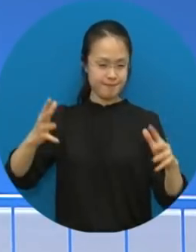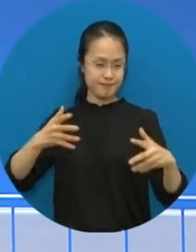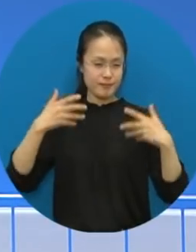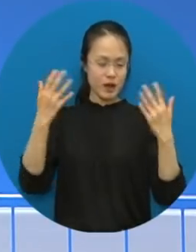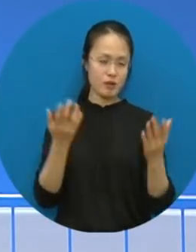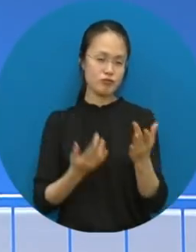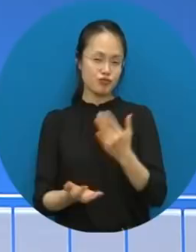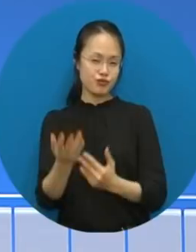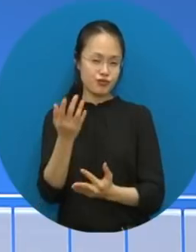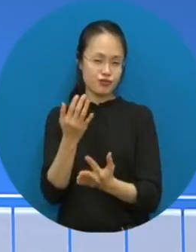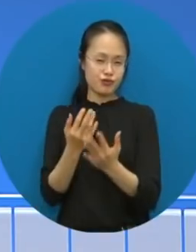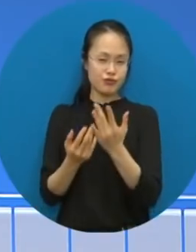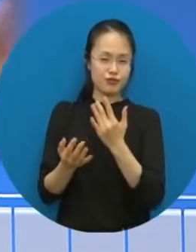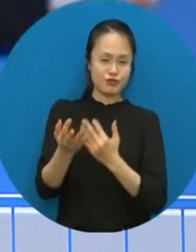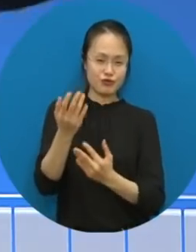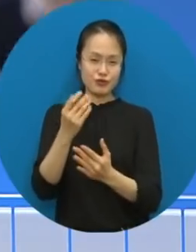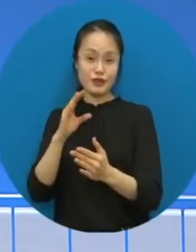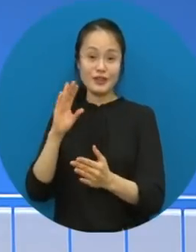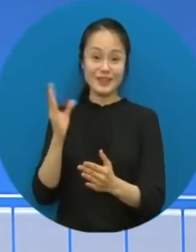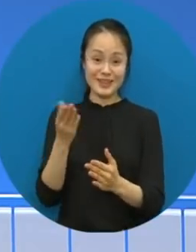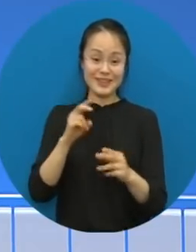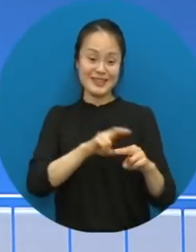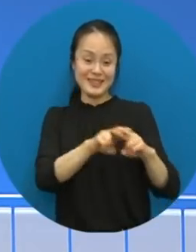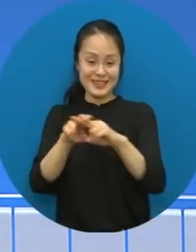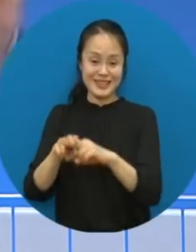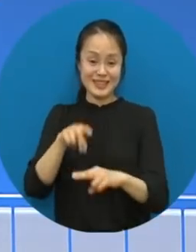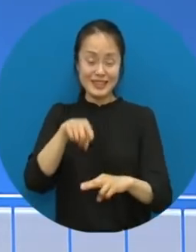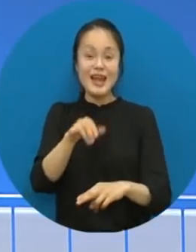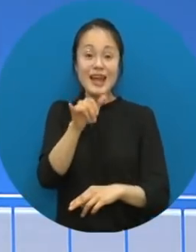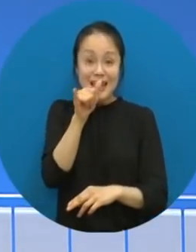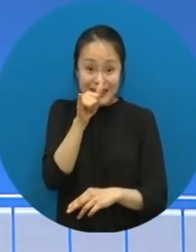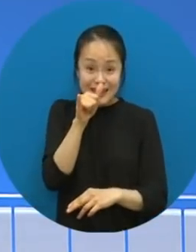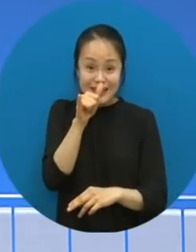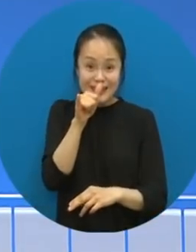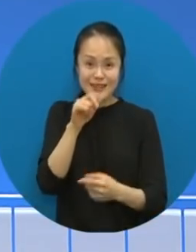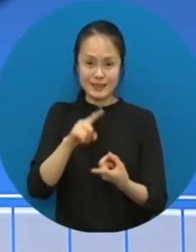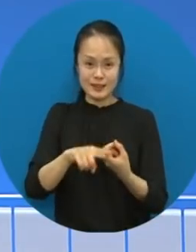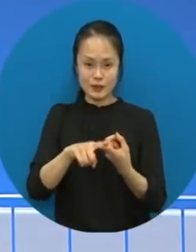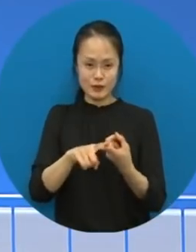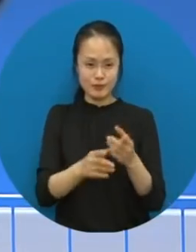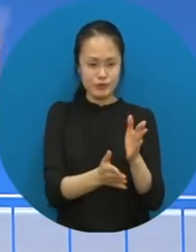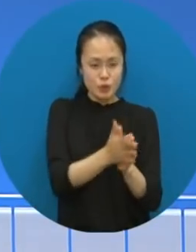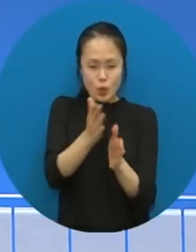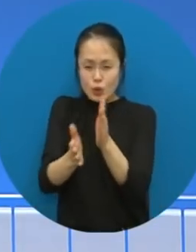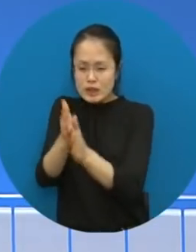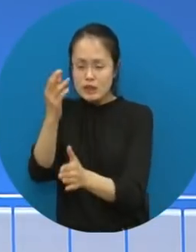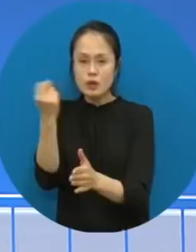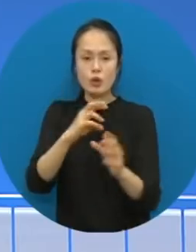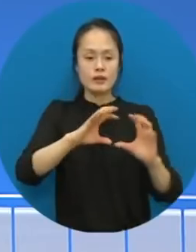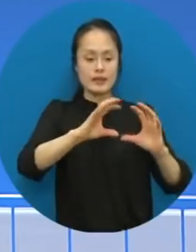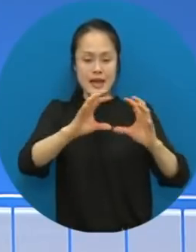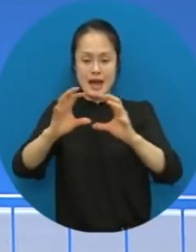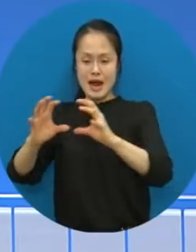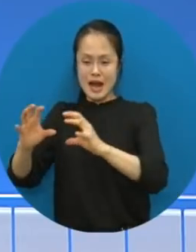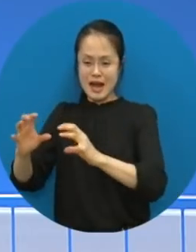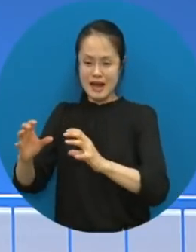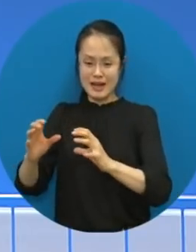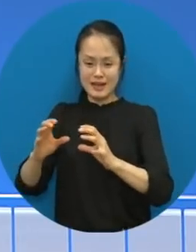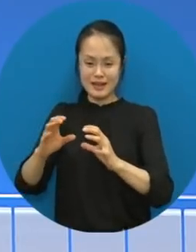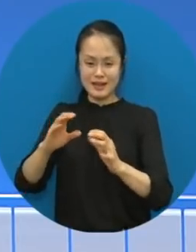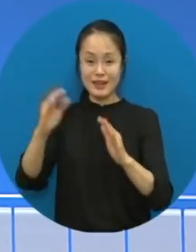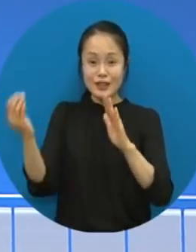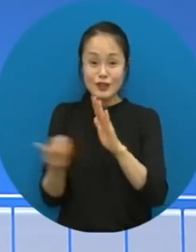되어 태워지는 역사가 이곳에서 있기를, 곧 도시에서 모든 나라에 서 있기를 예수의 이름으로